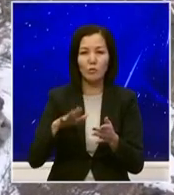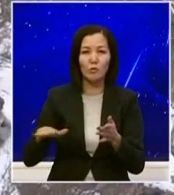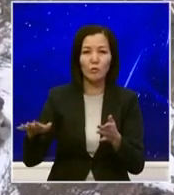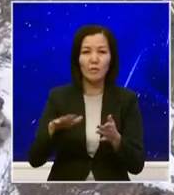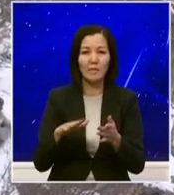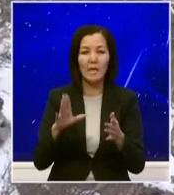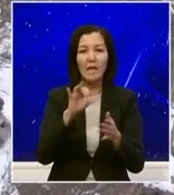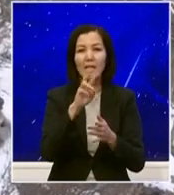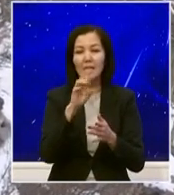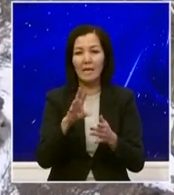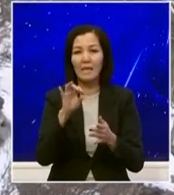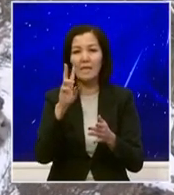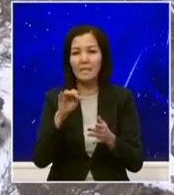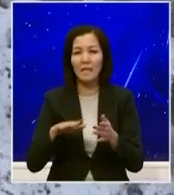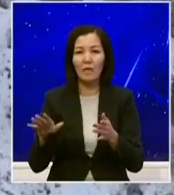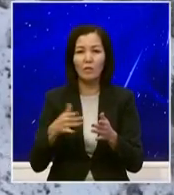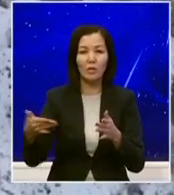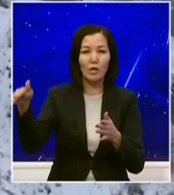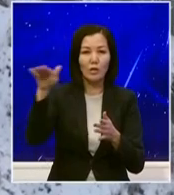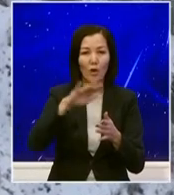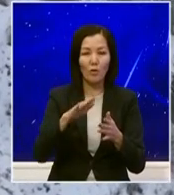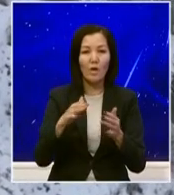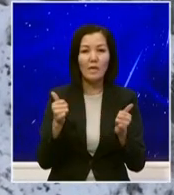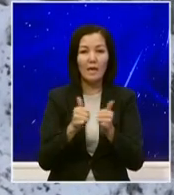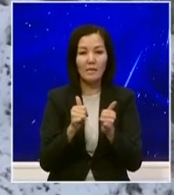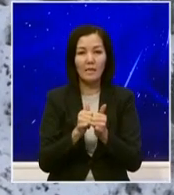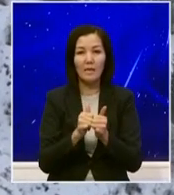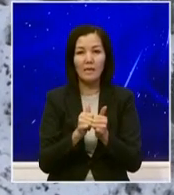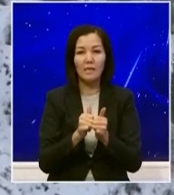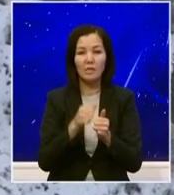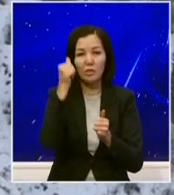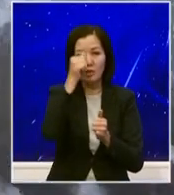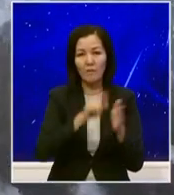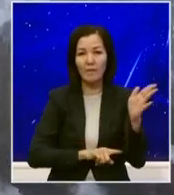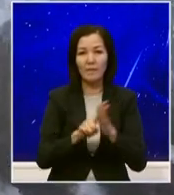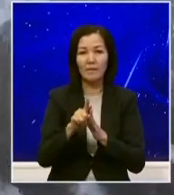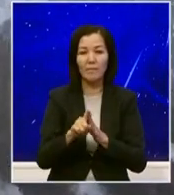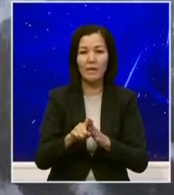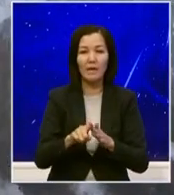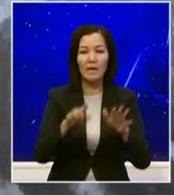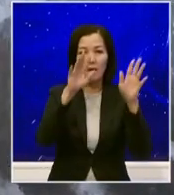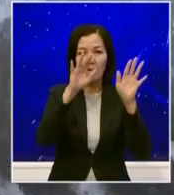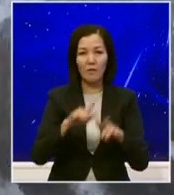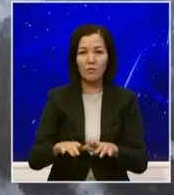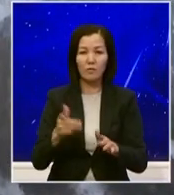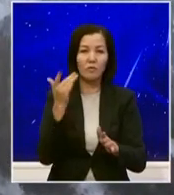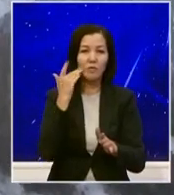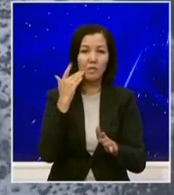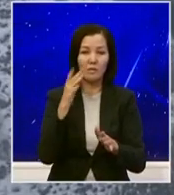бойындағы Сарқан және Ескелді ауданындағы Тау жотасы. Мамандардың мәліметінше жыл басынан бері қар көшкіні сирек